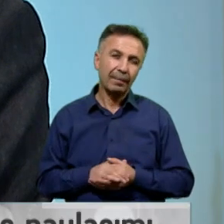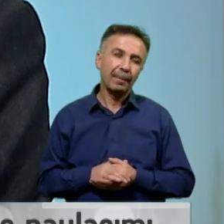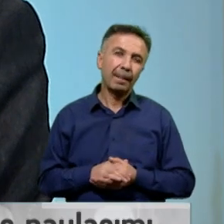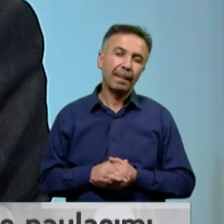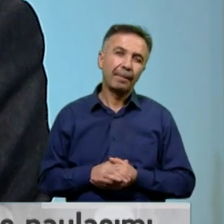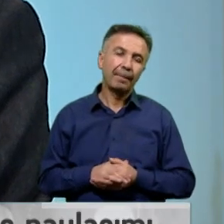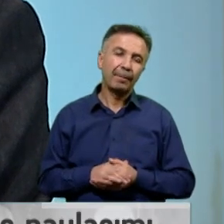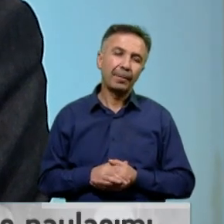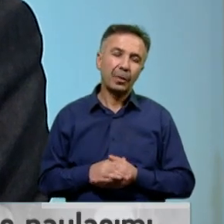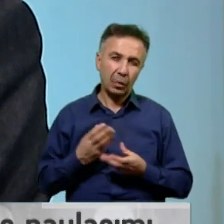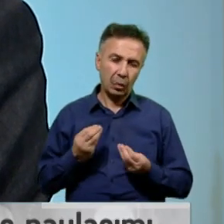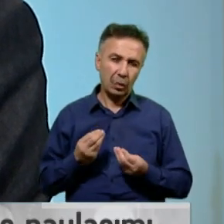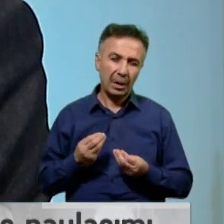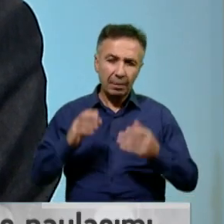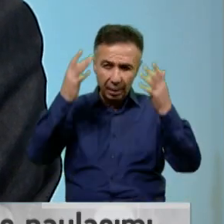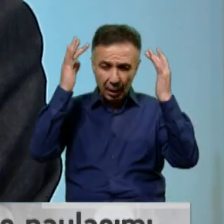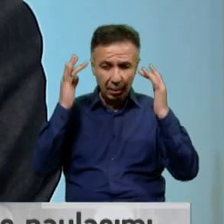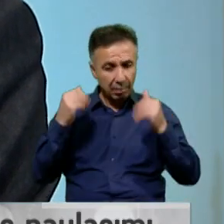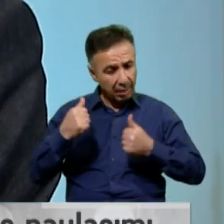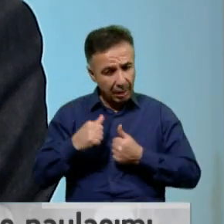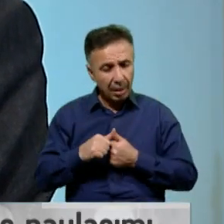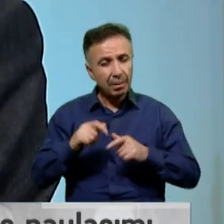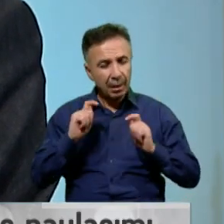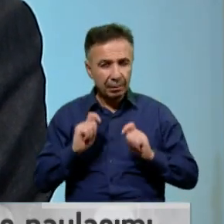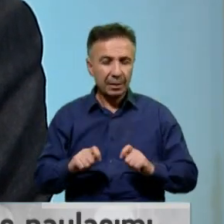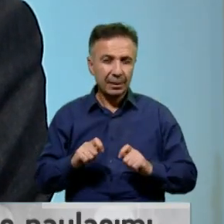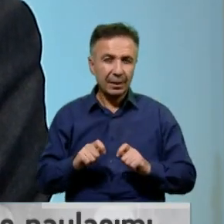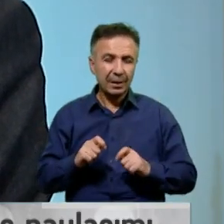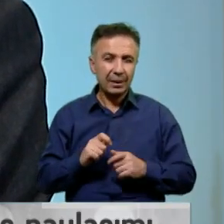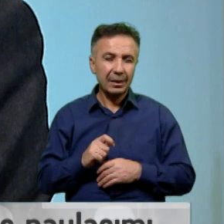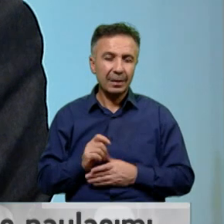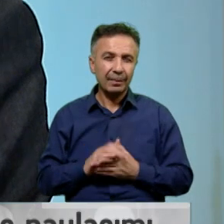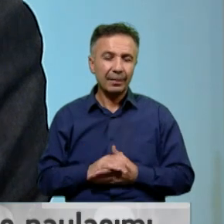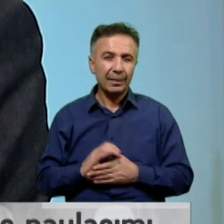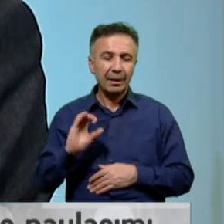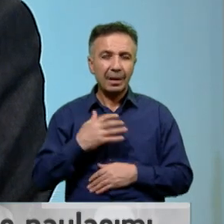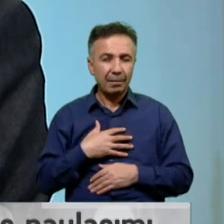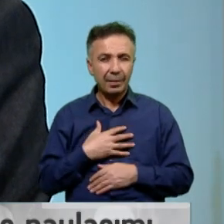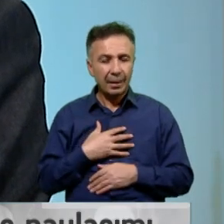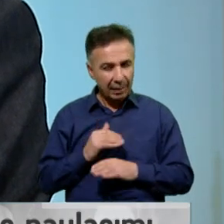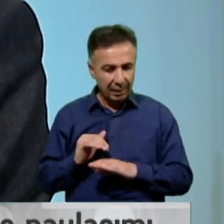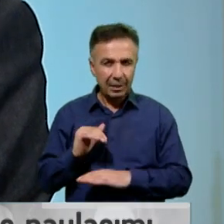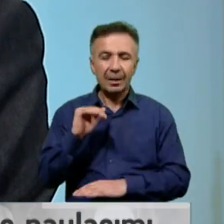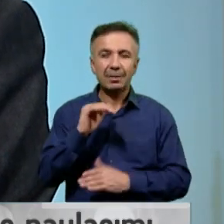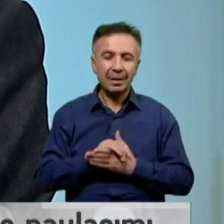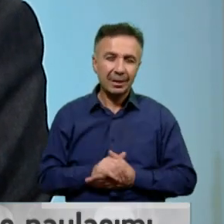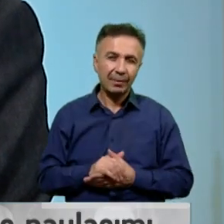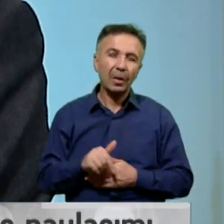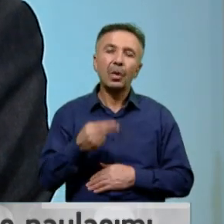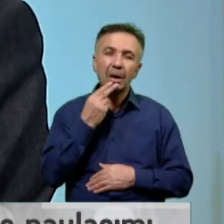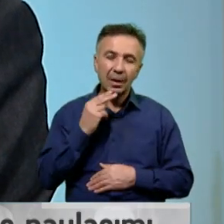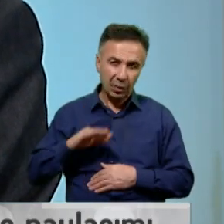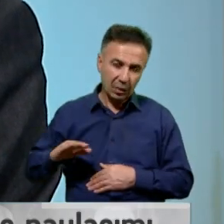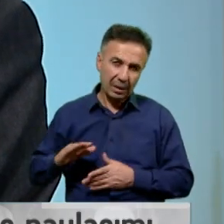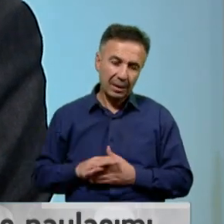efendim onların güzel bir izdivacını temin ettiyseniz, dinle münasebetini kurduysanız, bunlar o kız